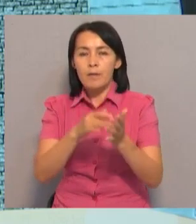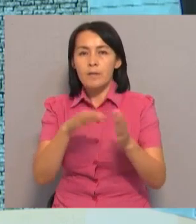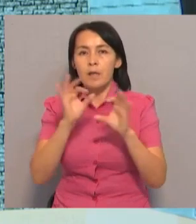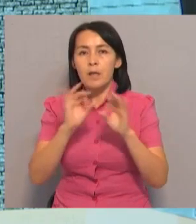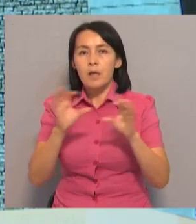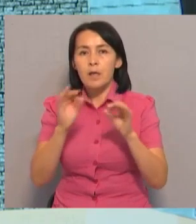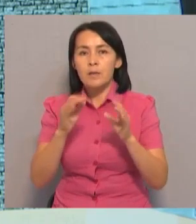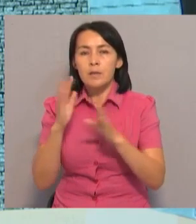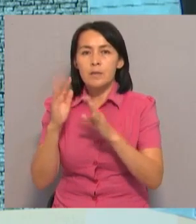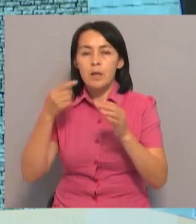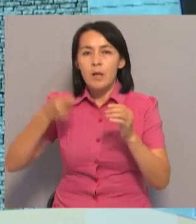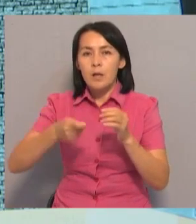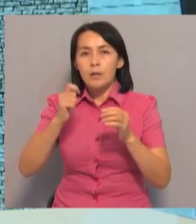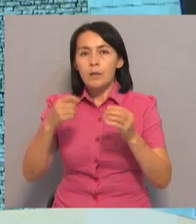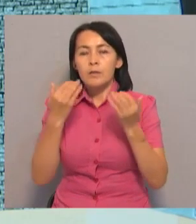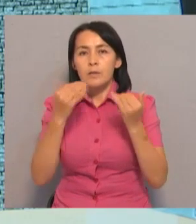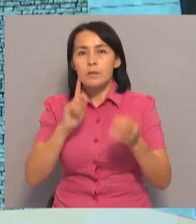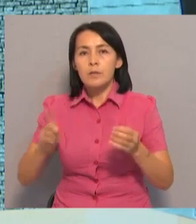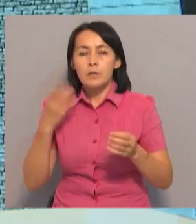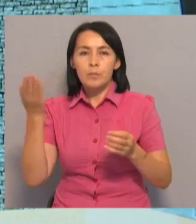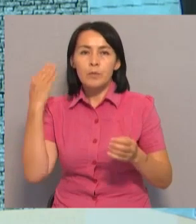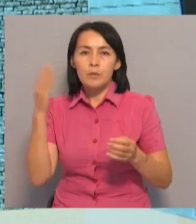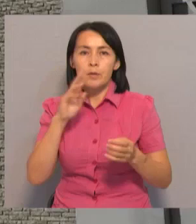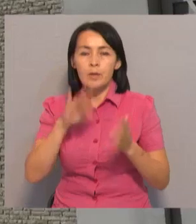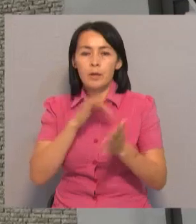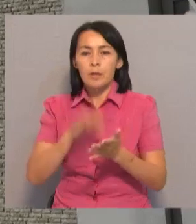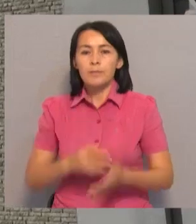о археологических раскопках на древнем городище.